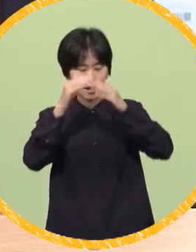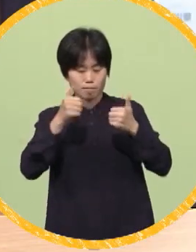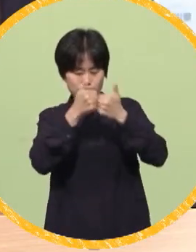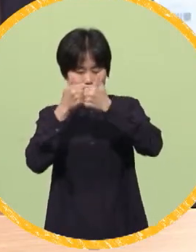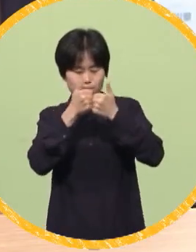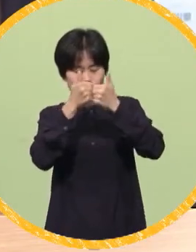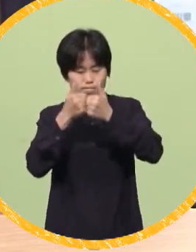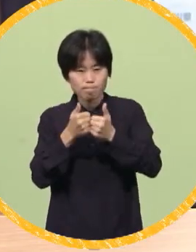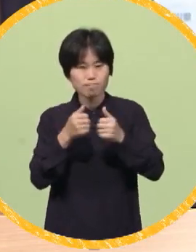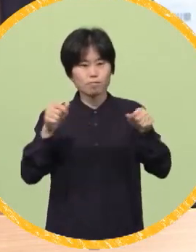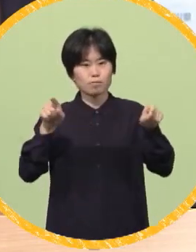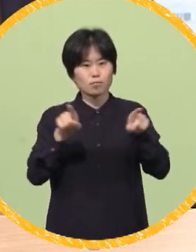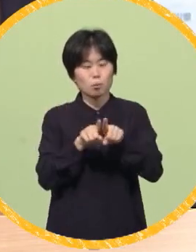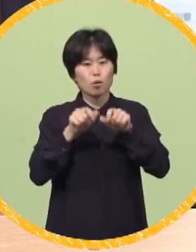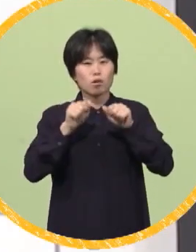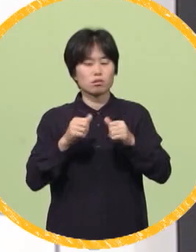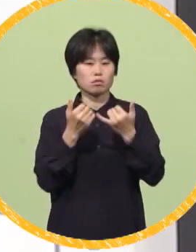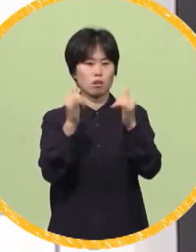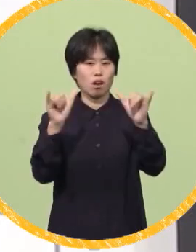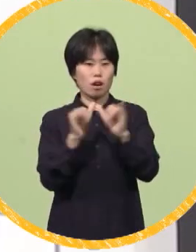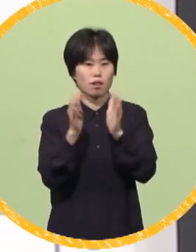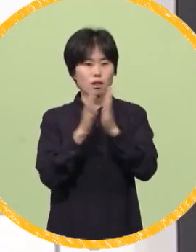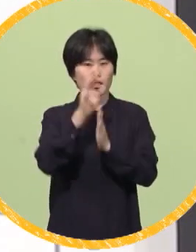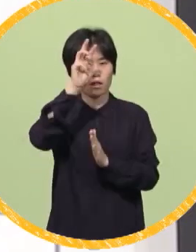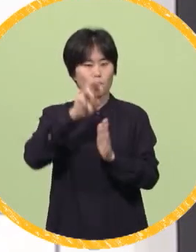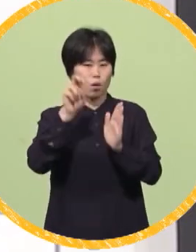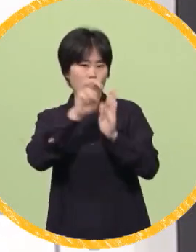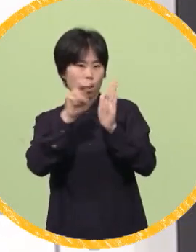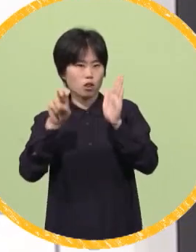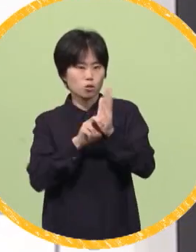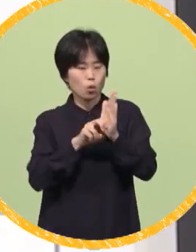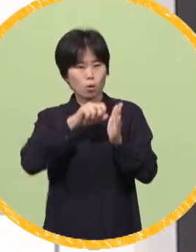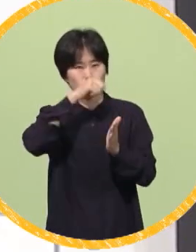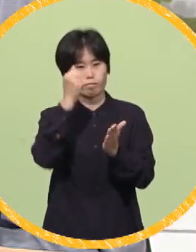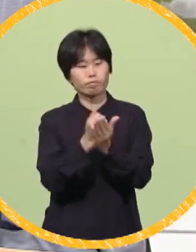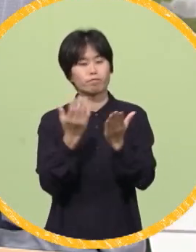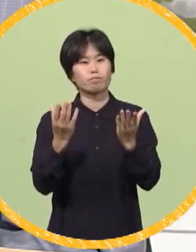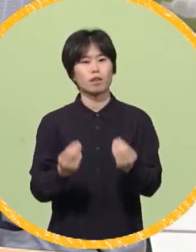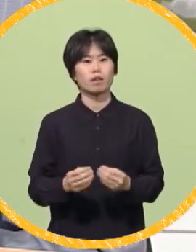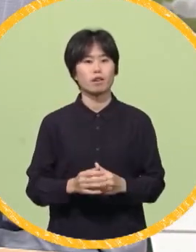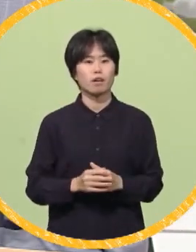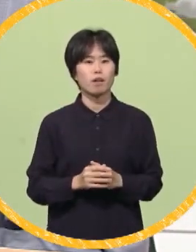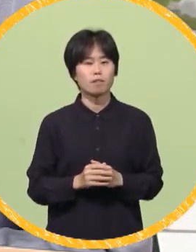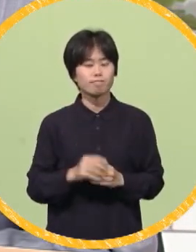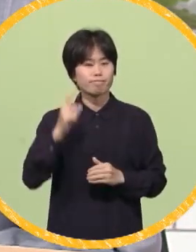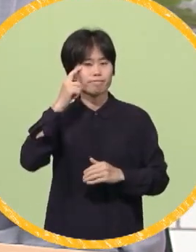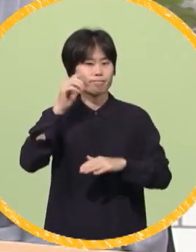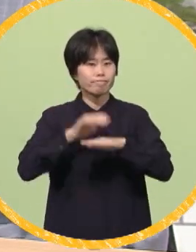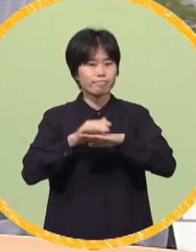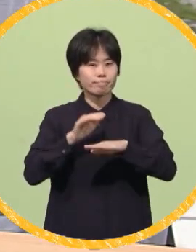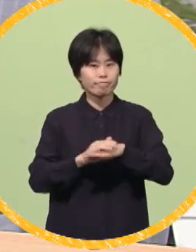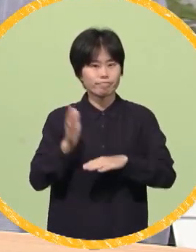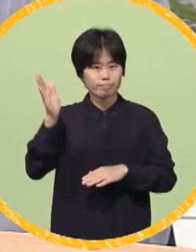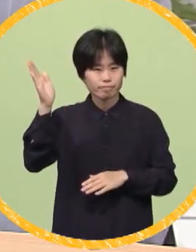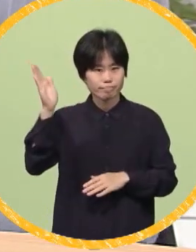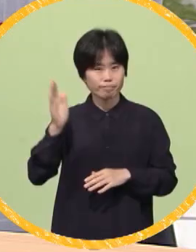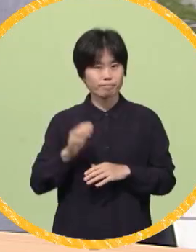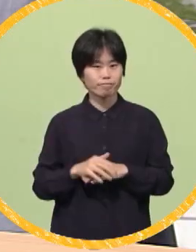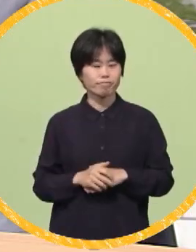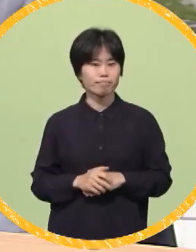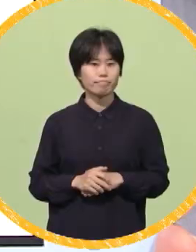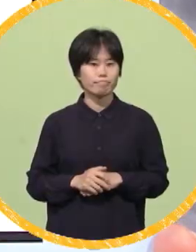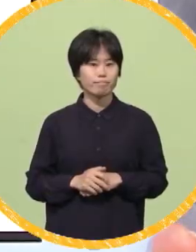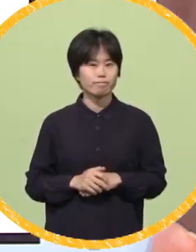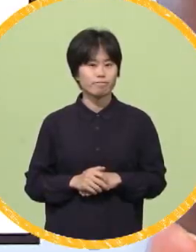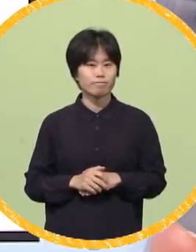して共に生きる社会神奈川憲章というのを取りまとめたわけですね。 その憲章の理念なんですけれども、こちらになります。